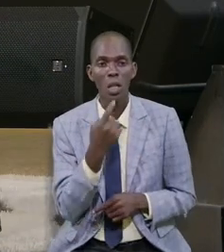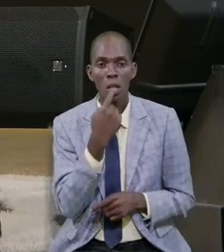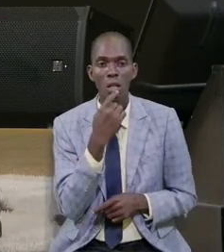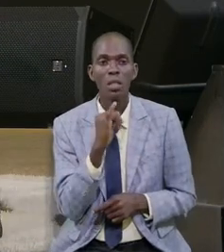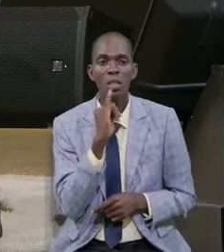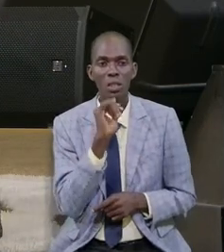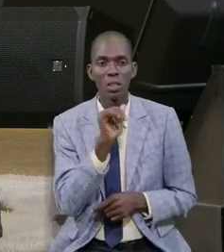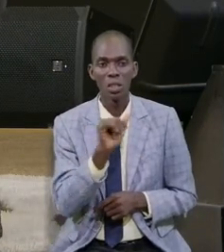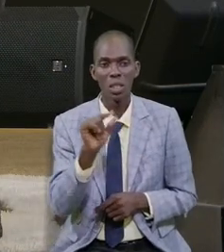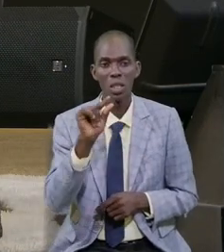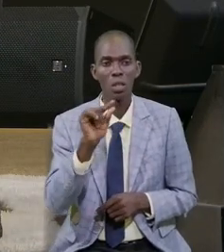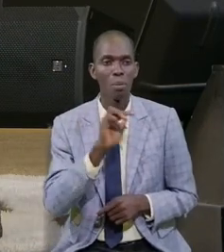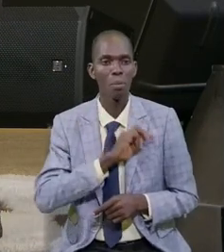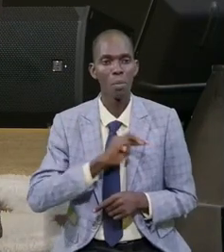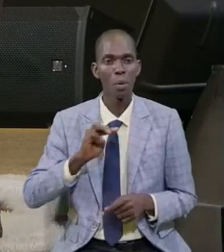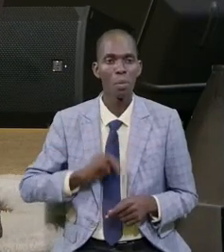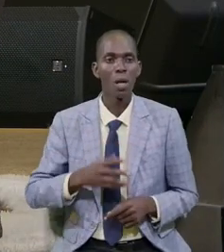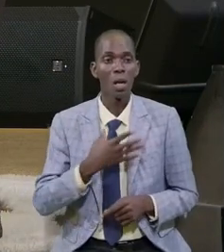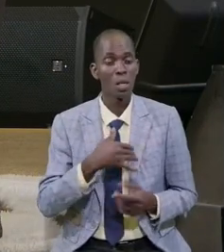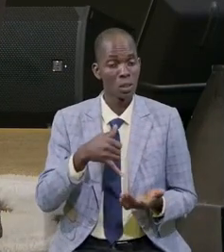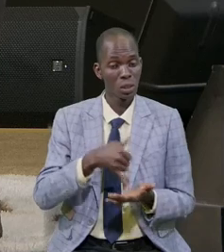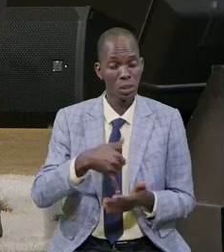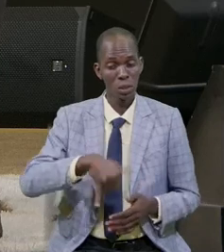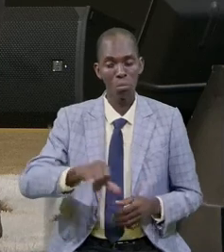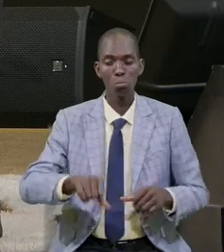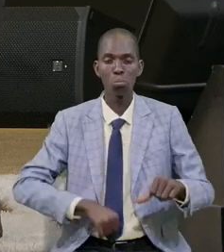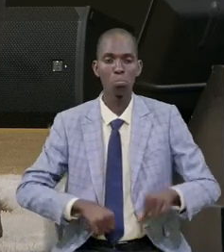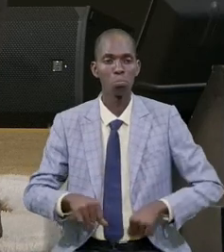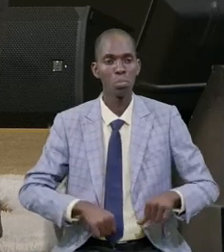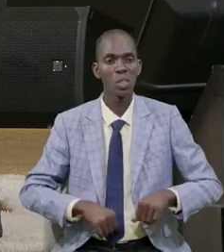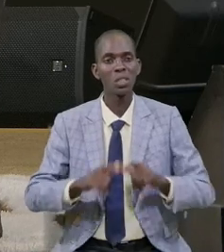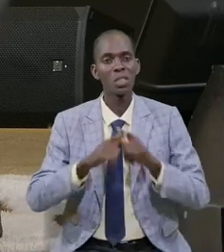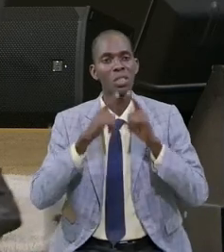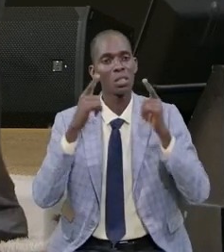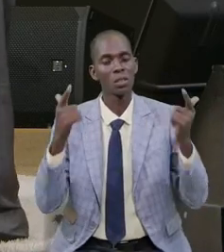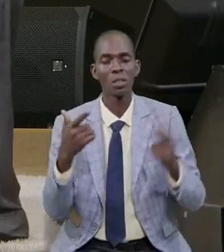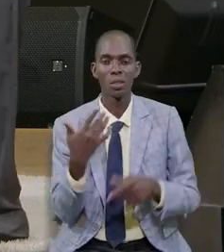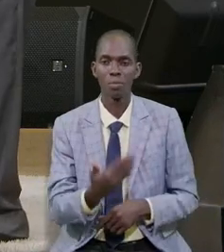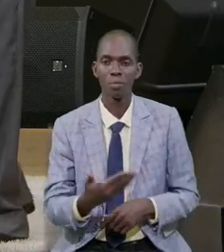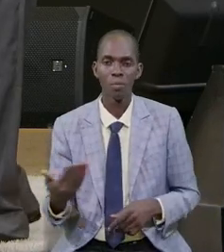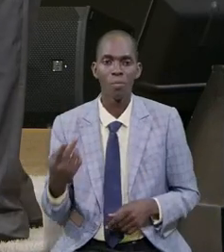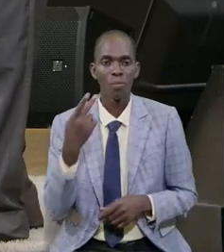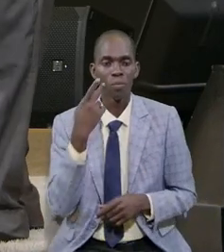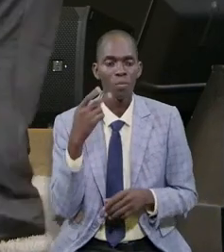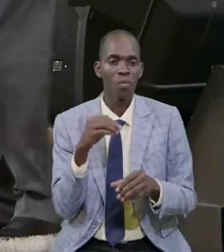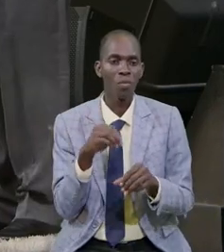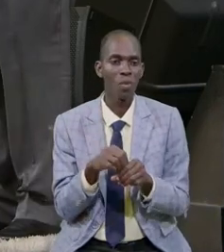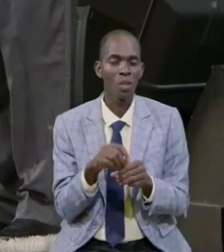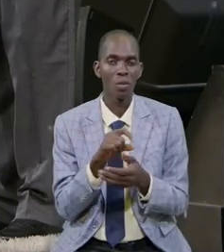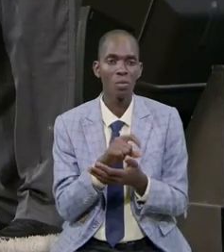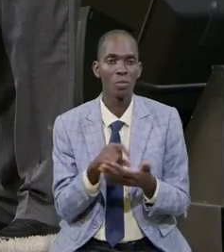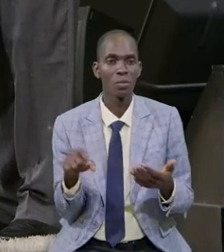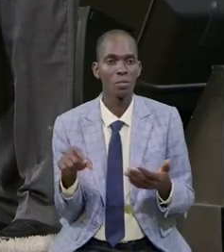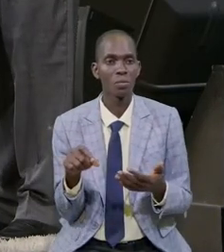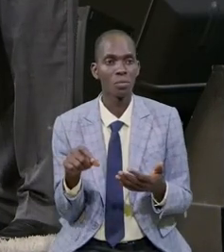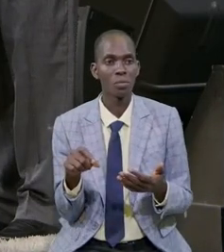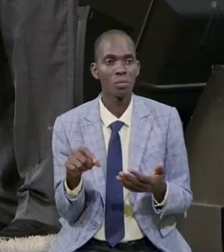de même, la langue est un petit membre et elle se vante de grandes choses. Et puis il dit,